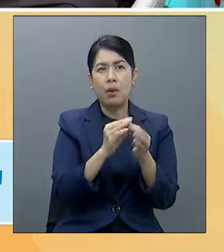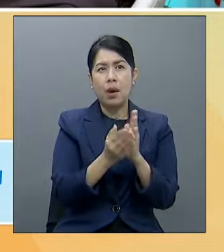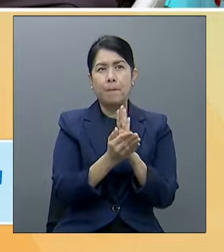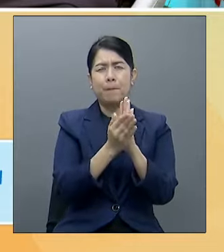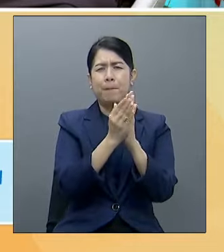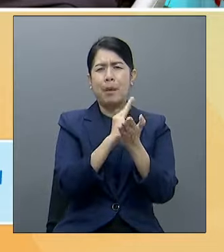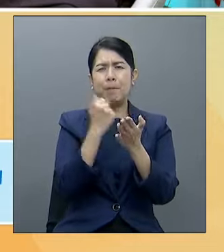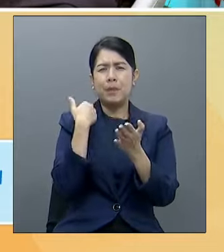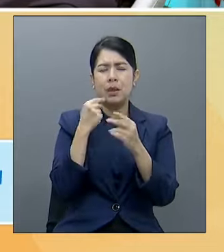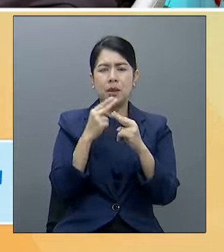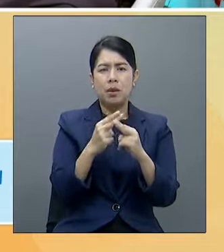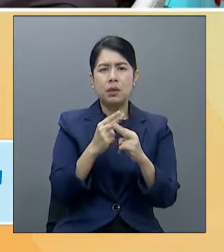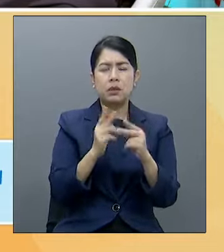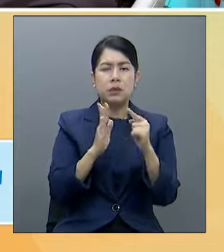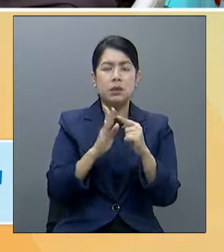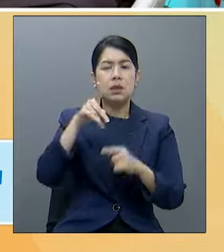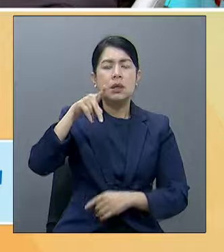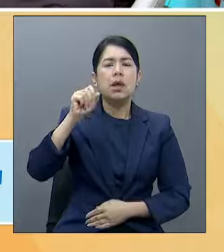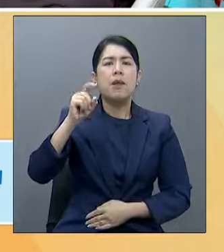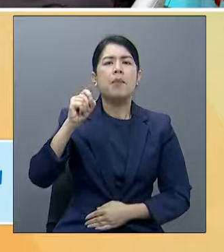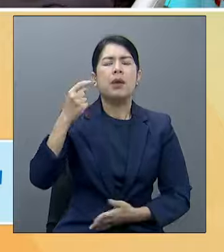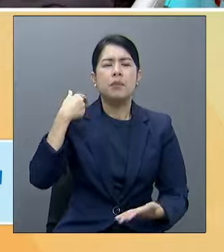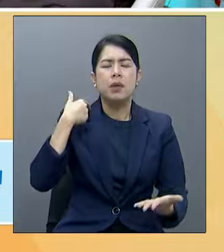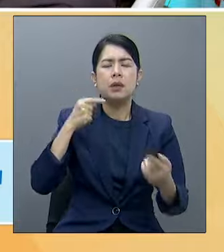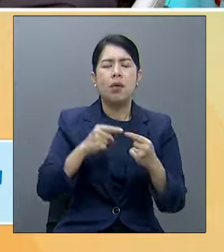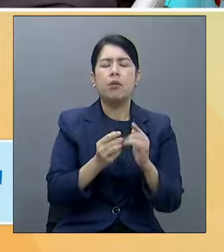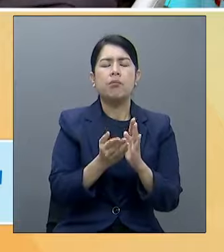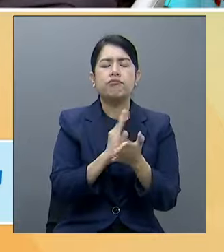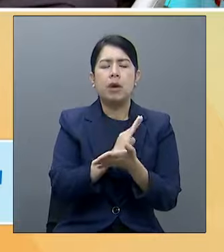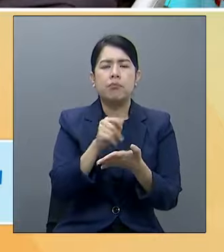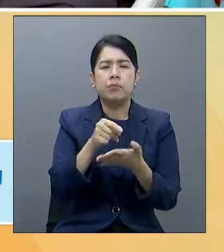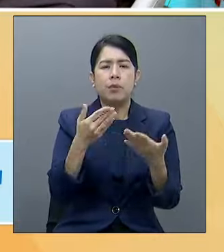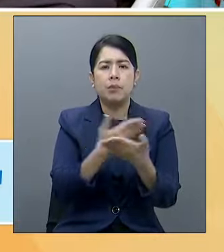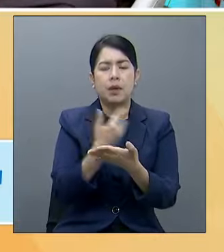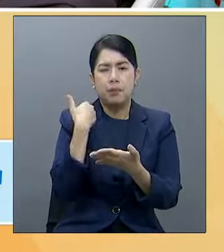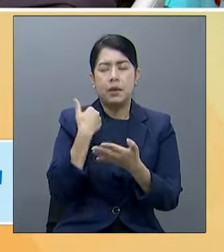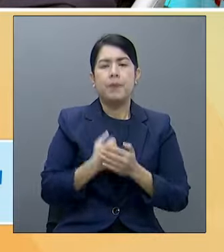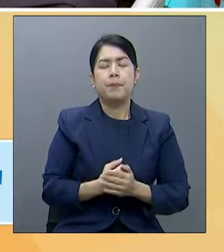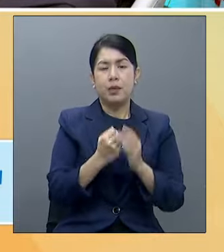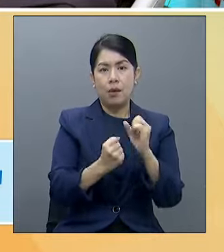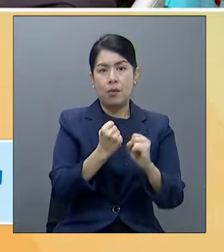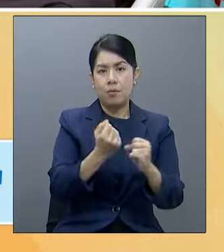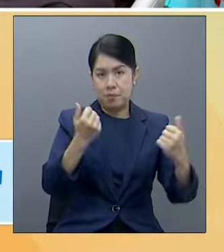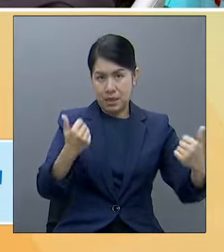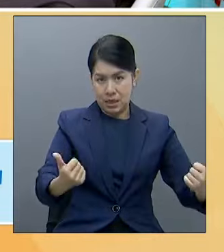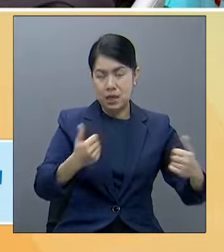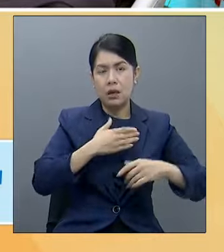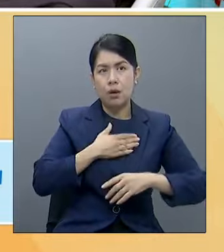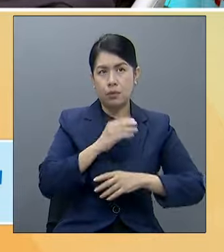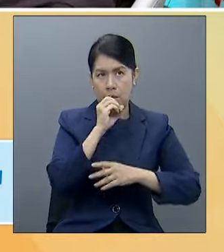พศหรือเพศที่มันเป็นนอร์มของสังคมวิถีสังคมเนี่ยมันเปลี่ยนไปเหมือนปีนี้ค่ะคอนเซปที่เราประกาศไปในงานแถลงข่